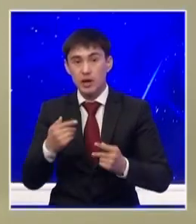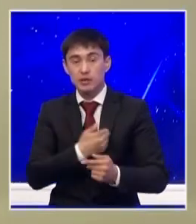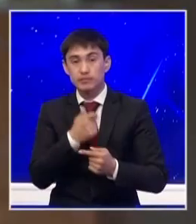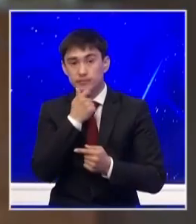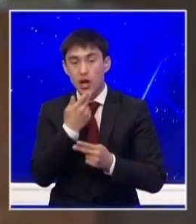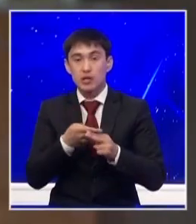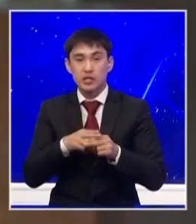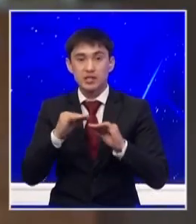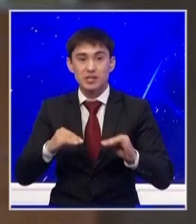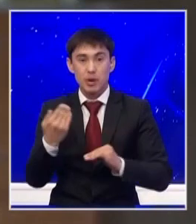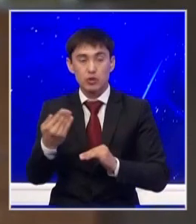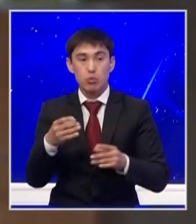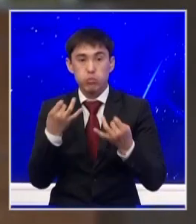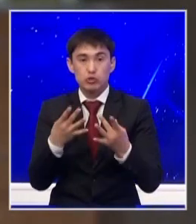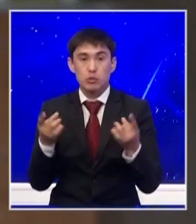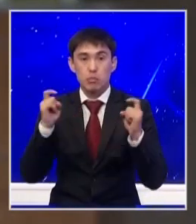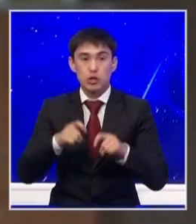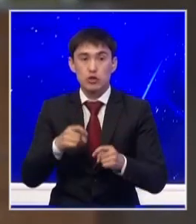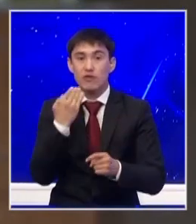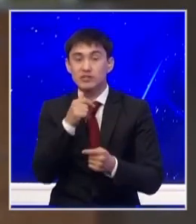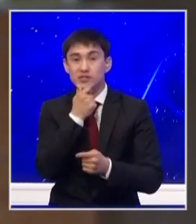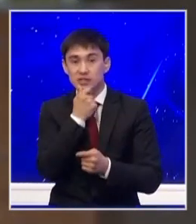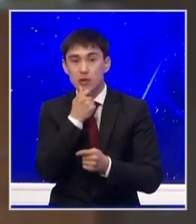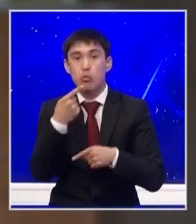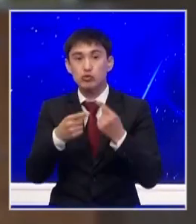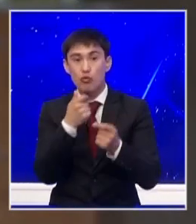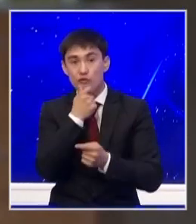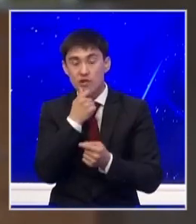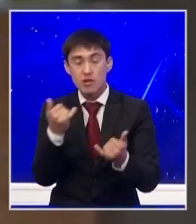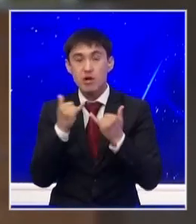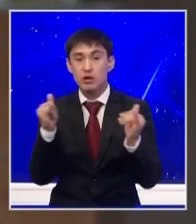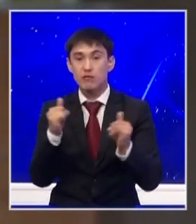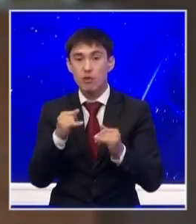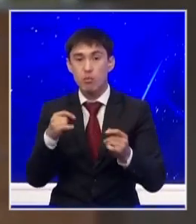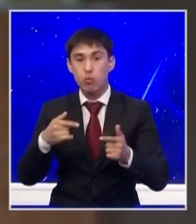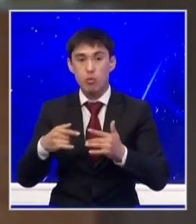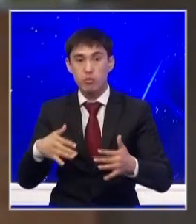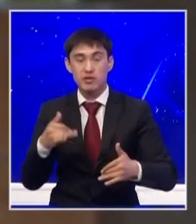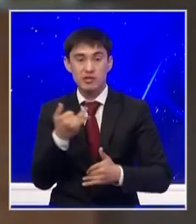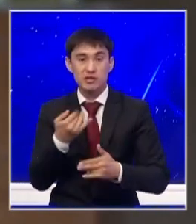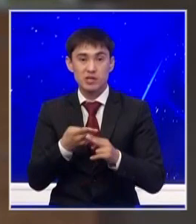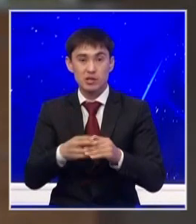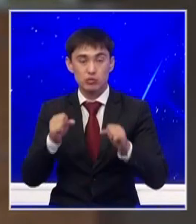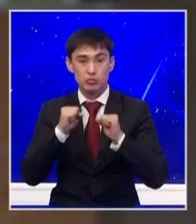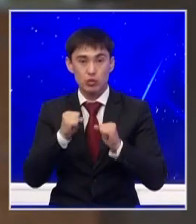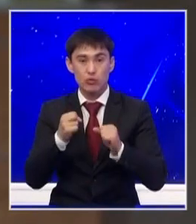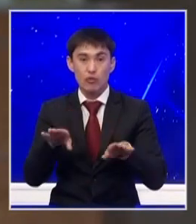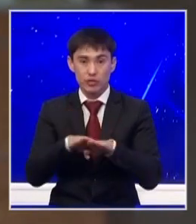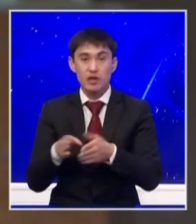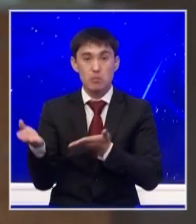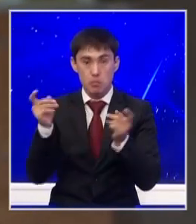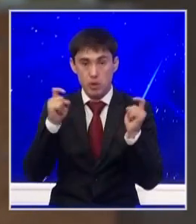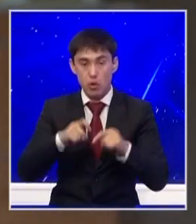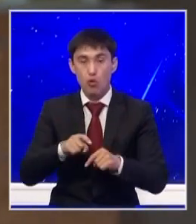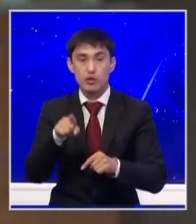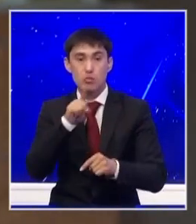К тому же для тех ребят кто просто пришел в качестве зрителя после увиденного яркого боя просыпается интерес к этому виду спорта Вот так и